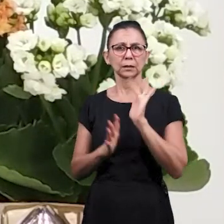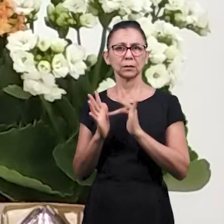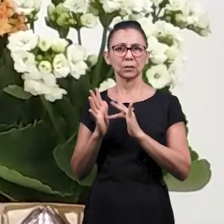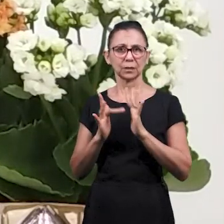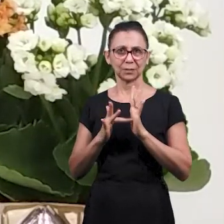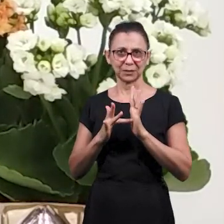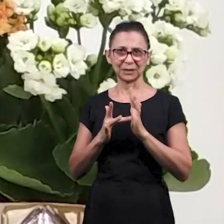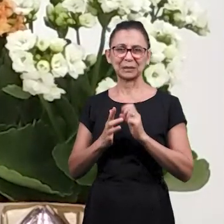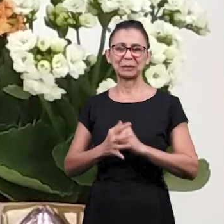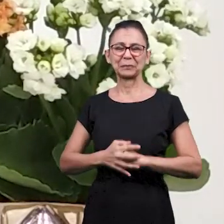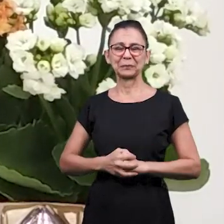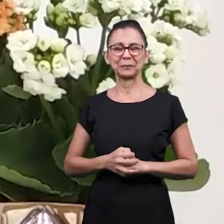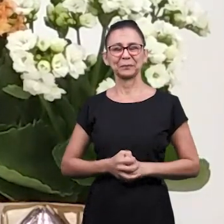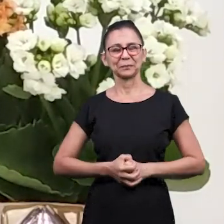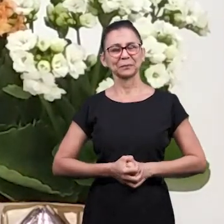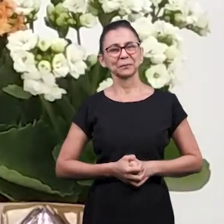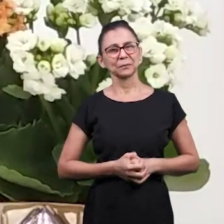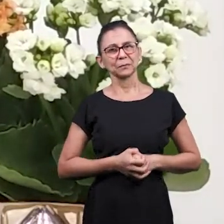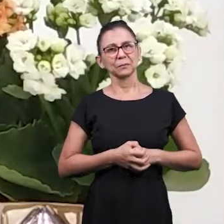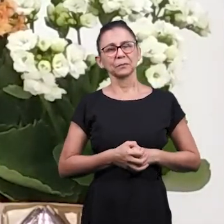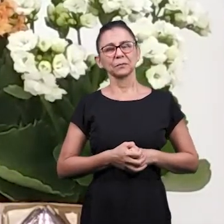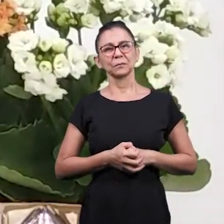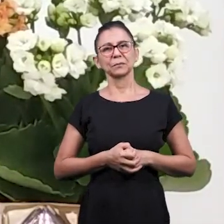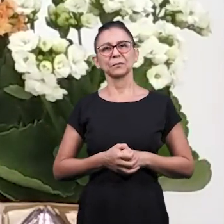крови Иисуса.